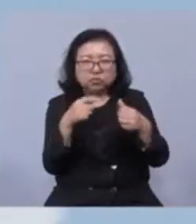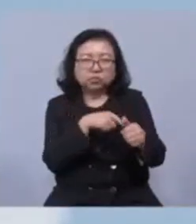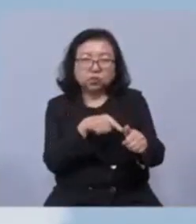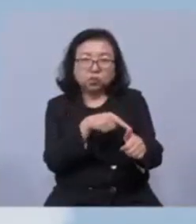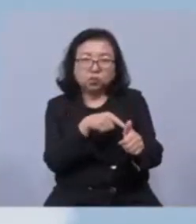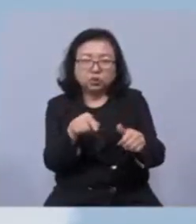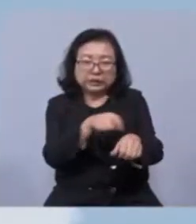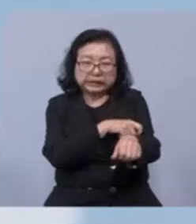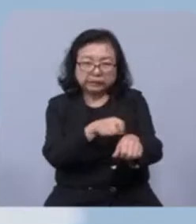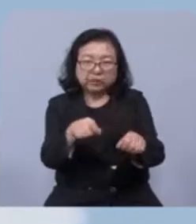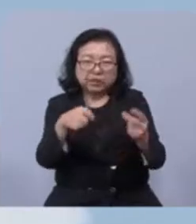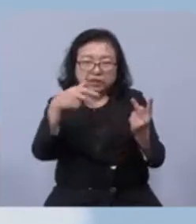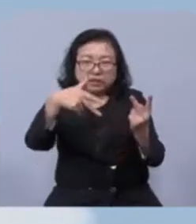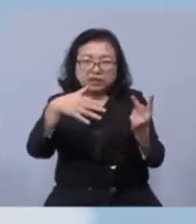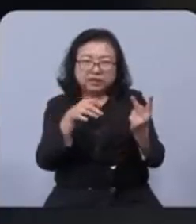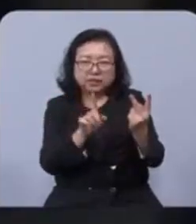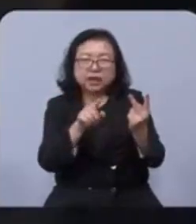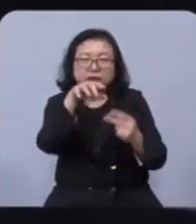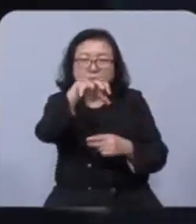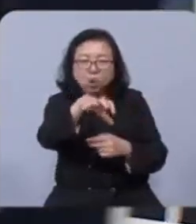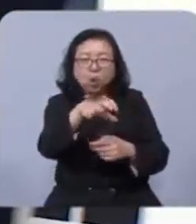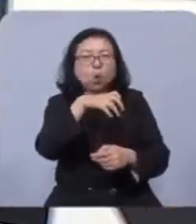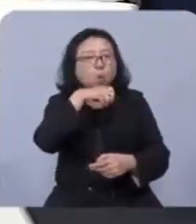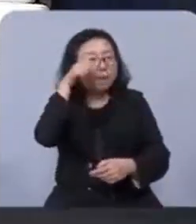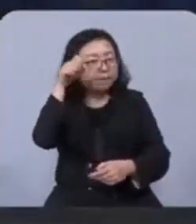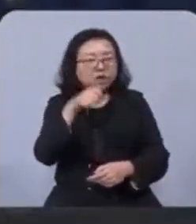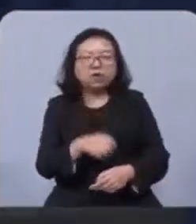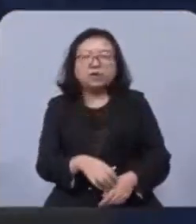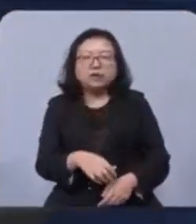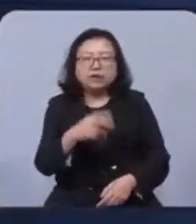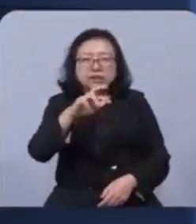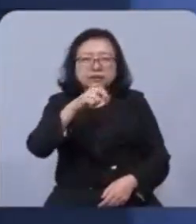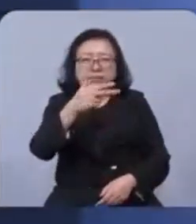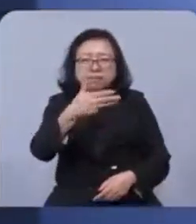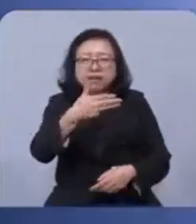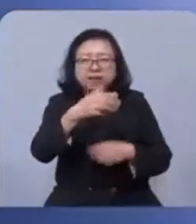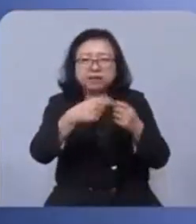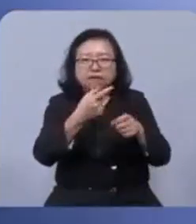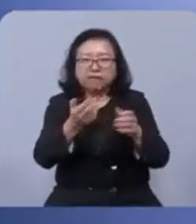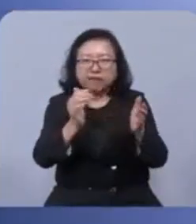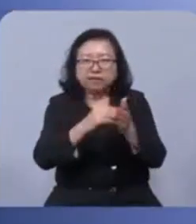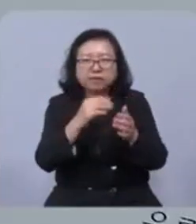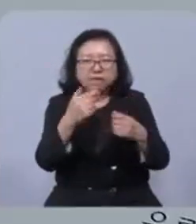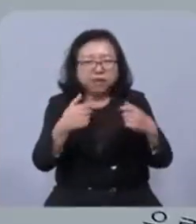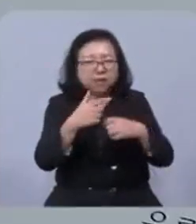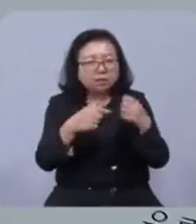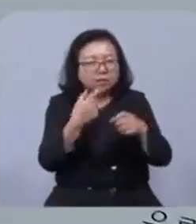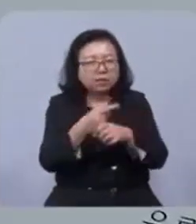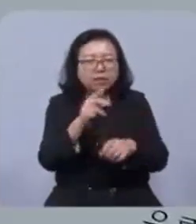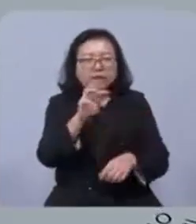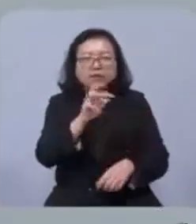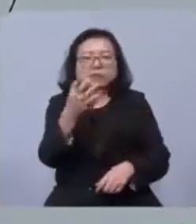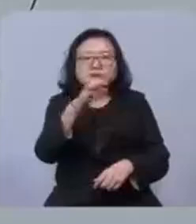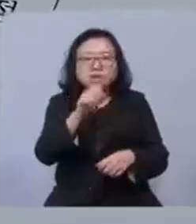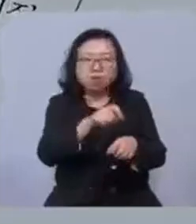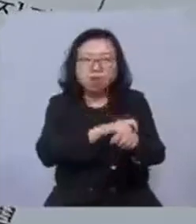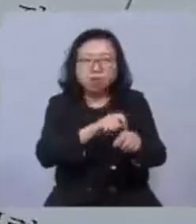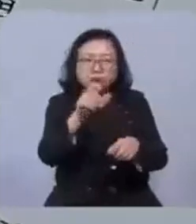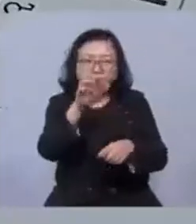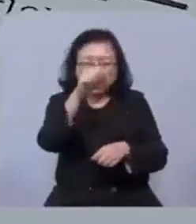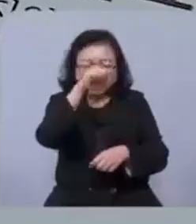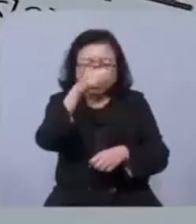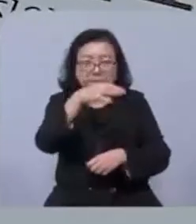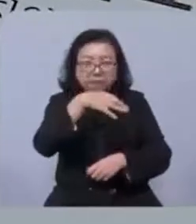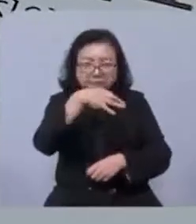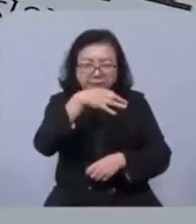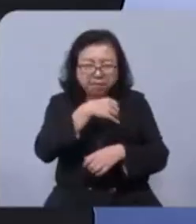2차 시범 지역으로 선정됐습니다 보은군은 2028년까지 해마다 최대 30억원의 특별 교부금 등을 지원받아